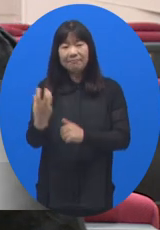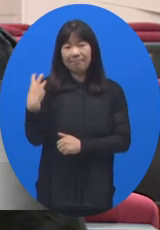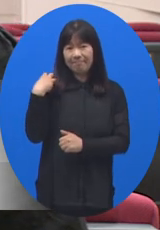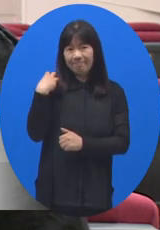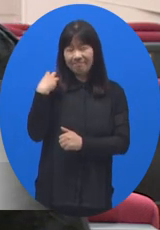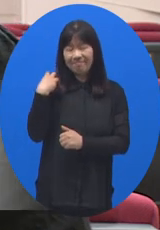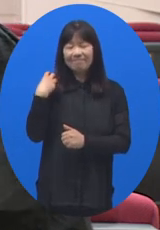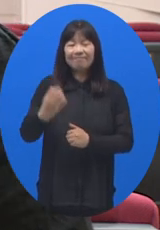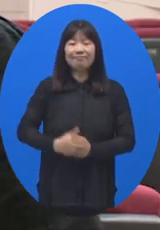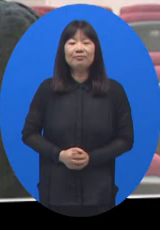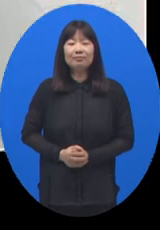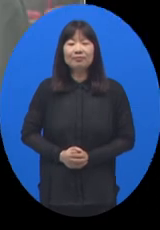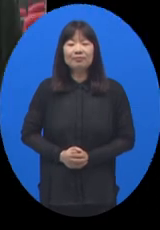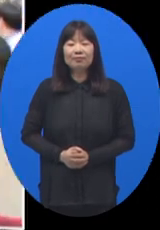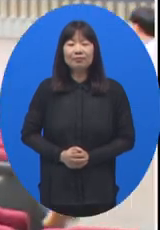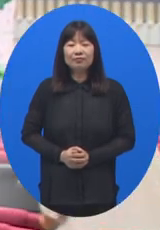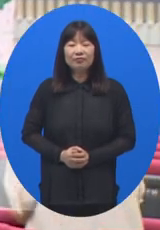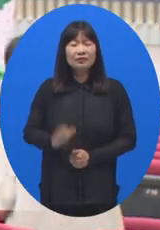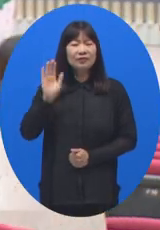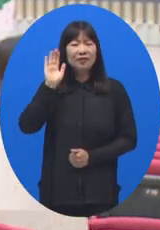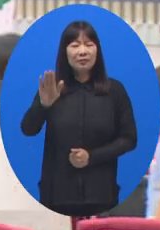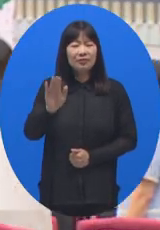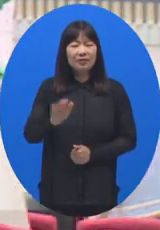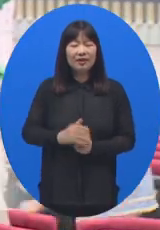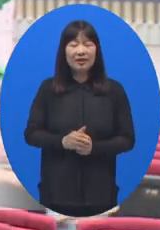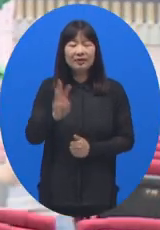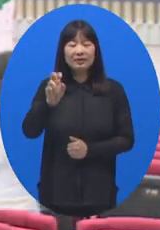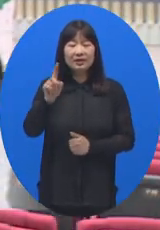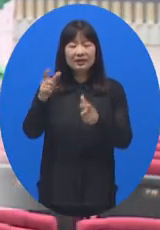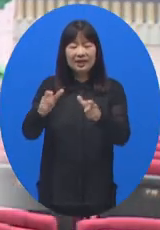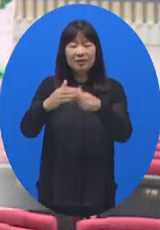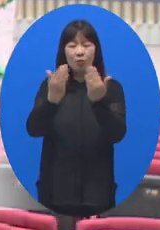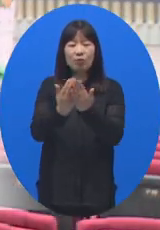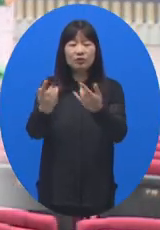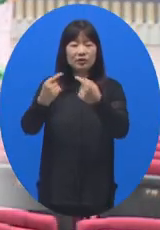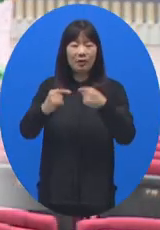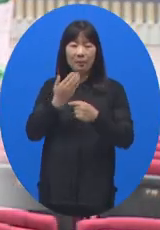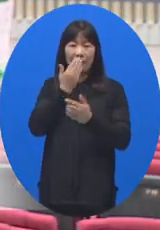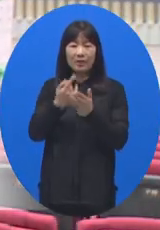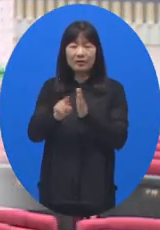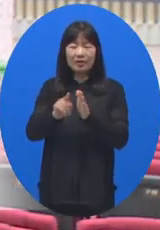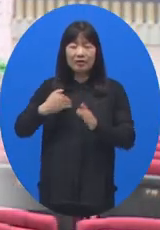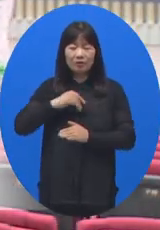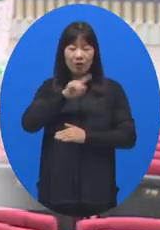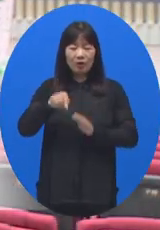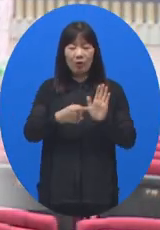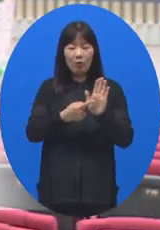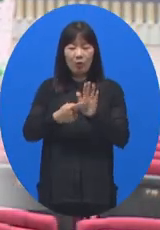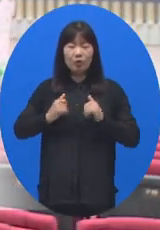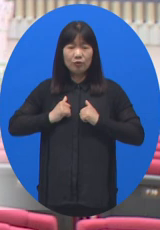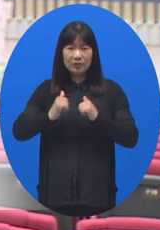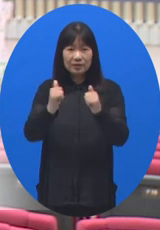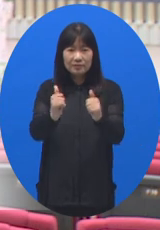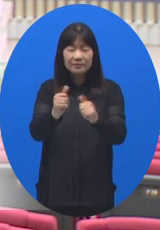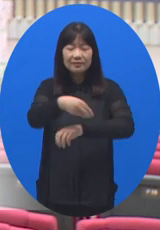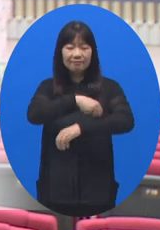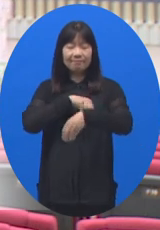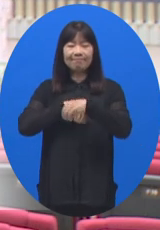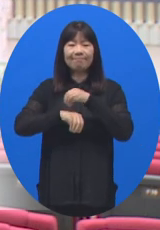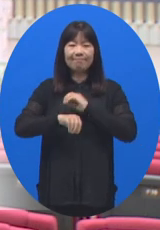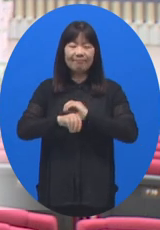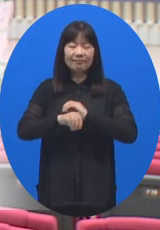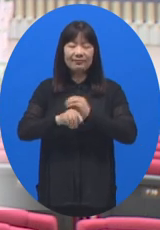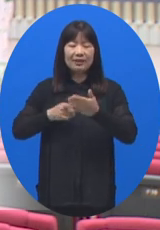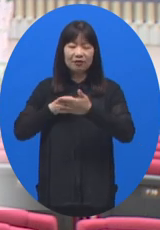나가도록 하겠습니다 앞으로 31개 시 군이 다 참여할 수 있도록 저희가 더 홍보하고 더 적극적으로